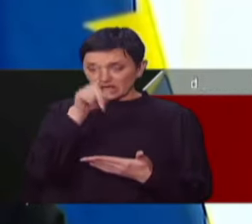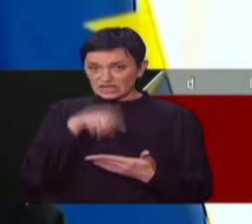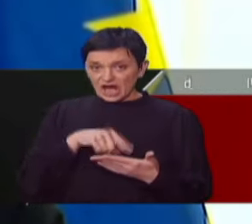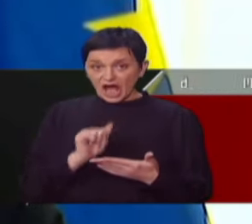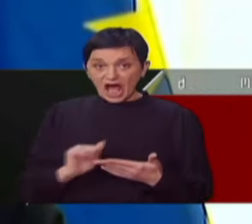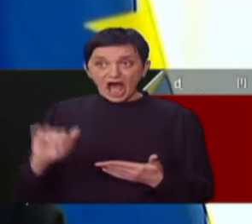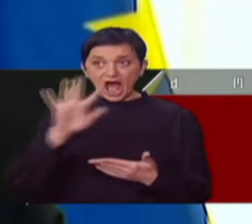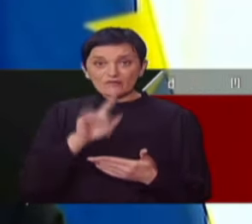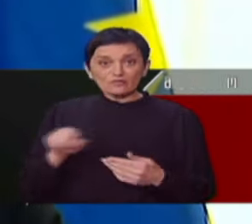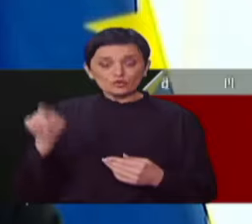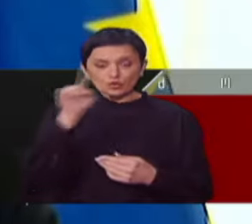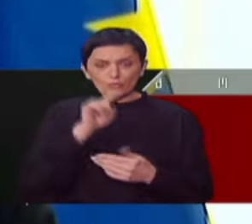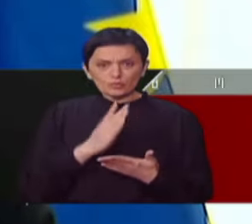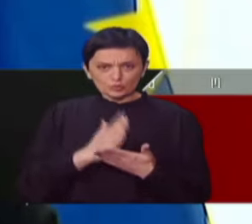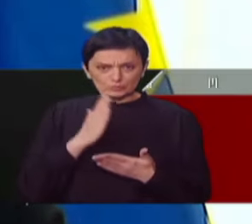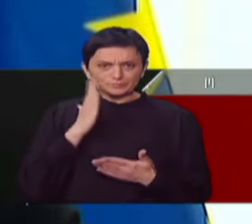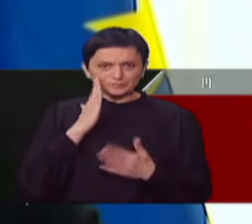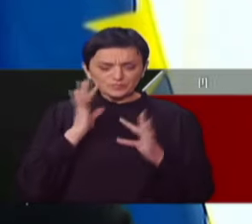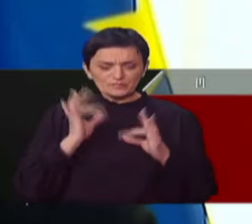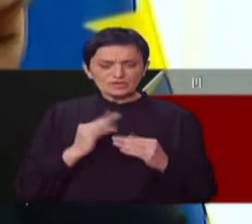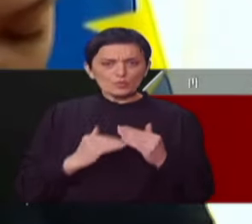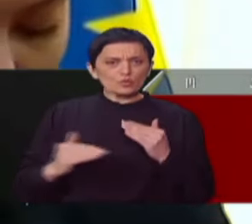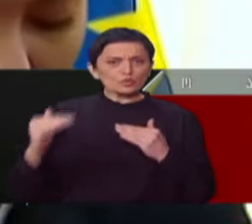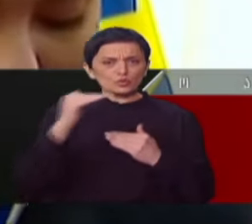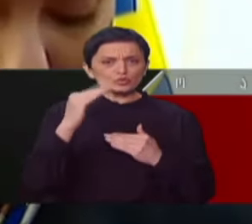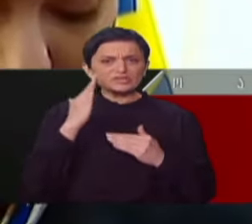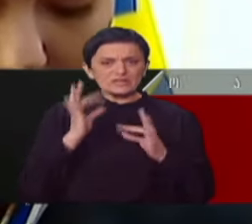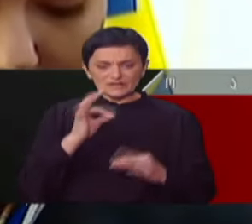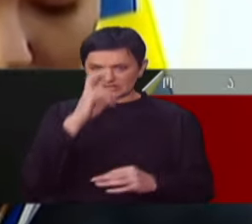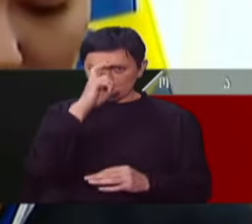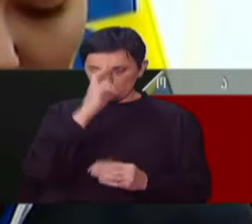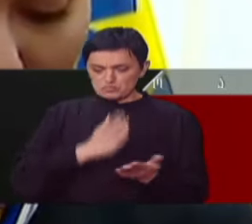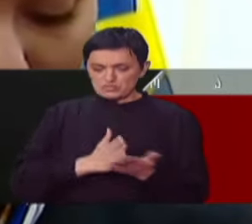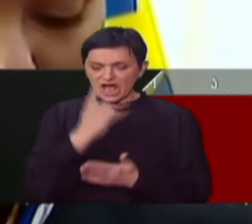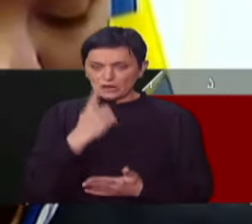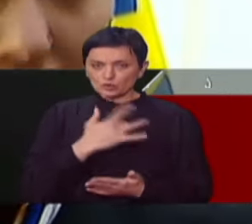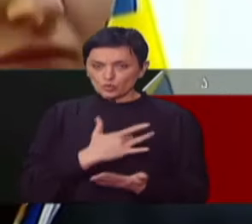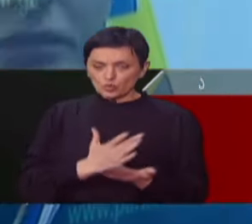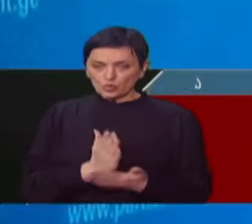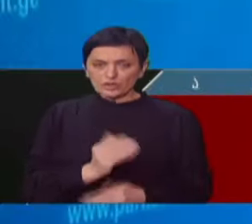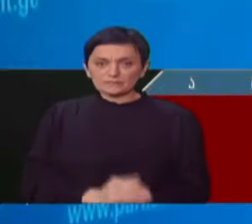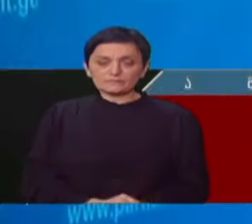Европол бюрократия арис саматы сузенай соби, саматы бюри сахамцепос принципи сэрткуль.